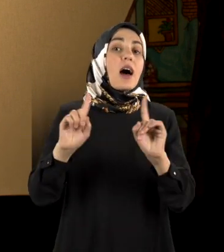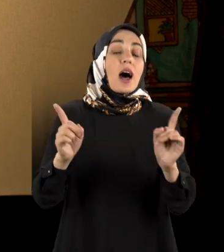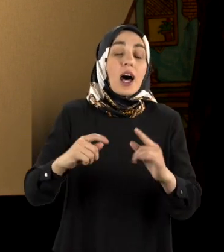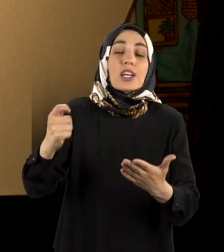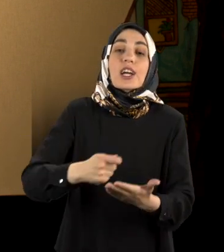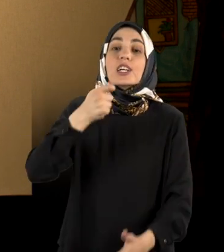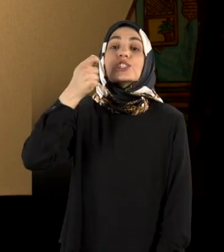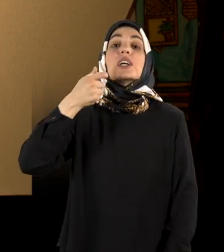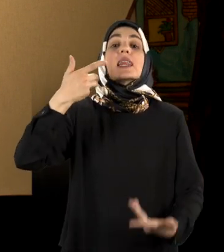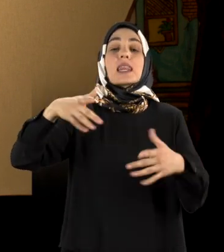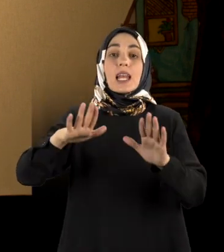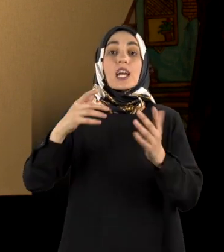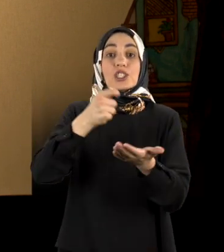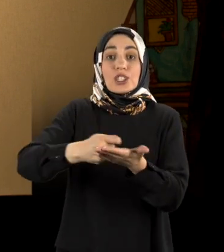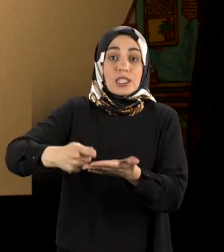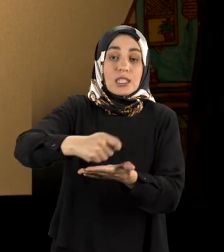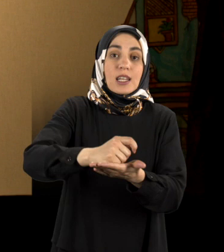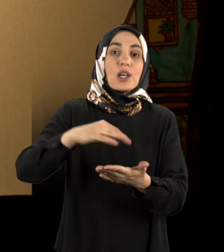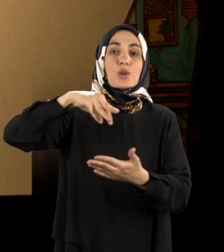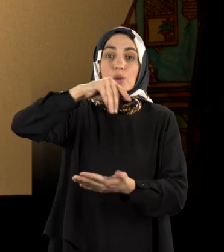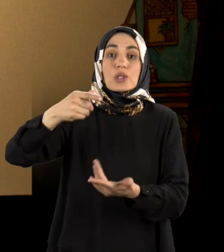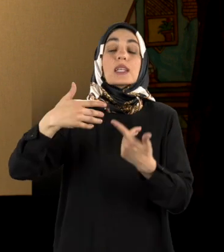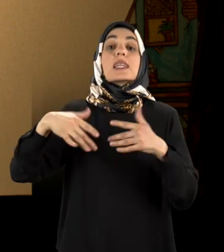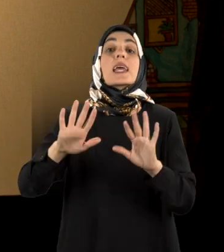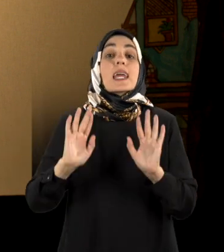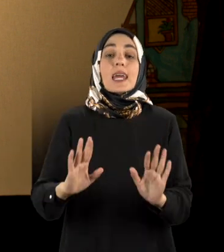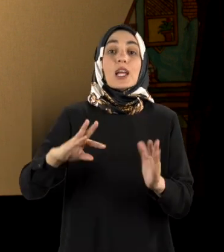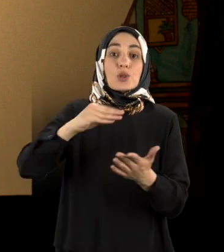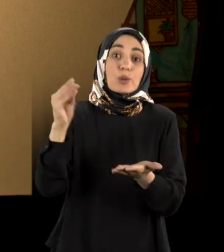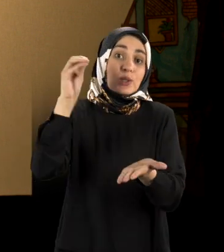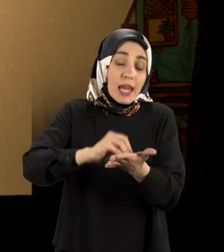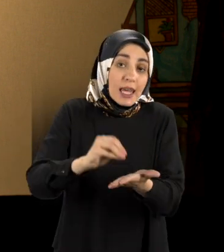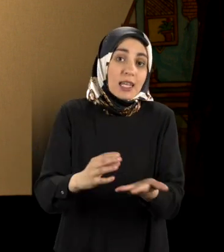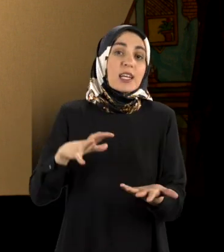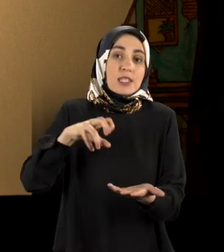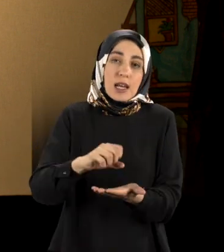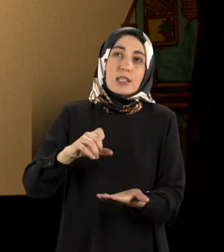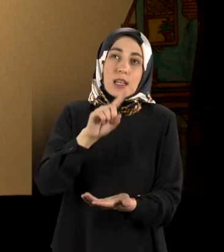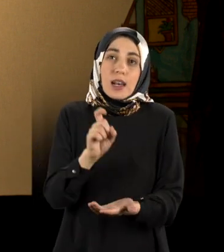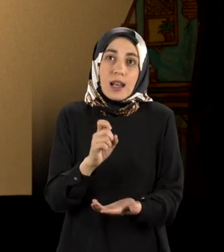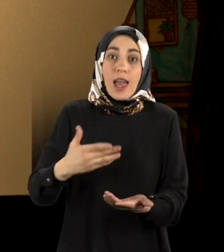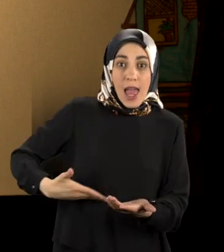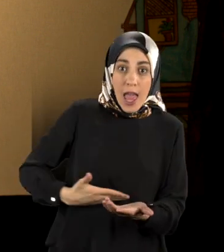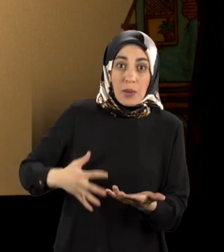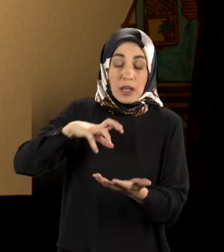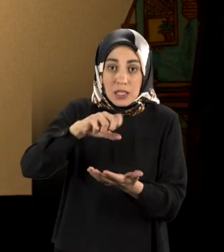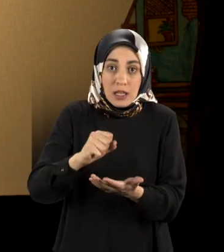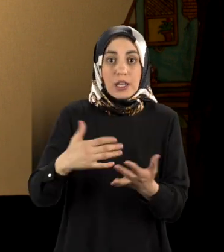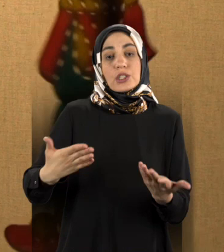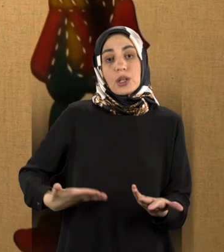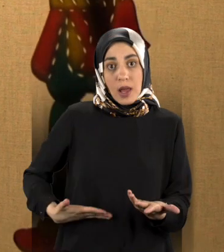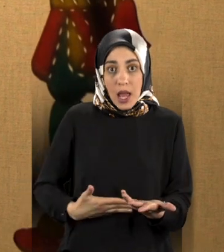sıkarlar Hayır canım kaşık dizinin sıkıyorlar sıkarlar tuz tıkarlar birader tuz ekilir sıkılaştırır